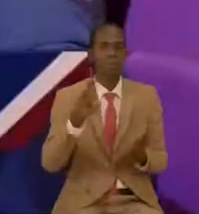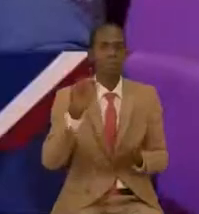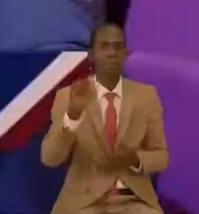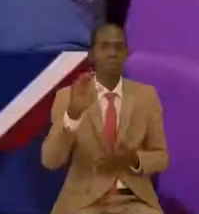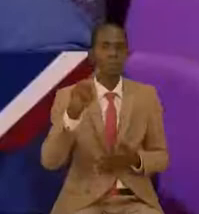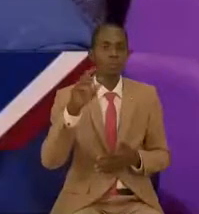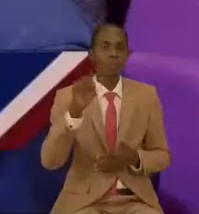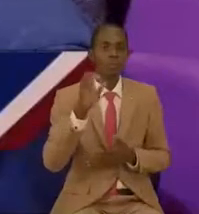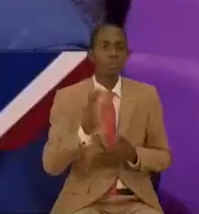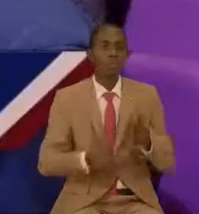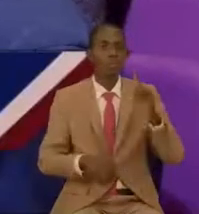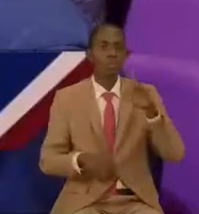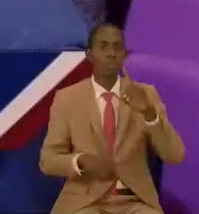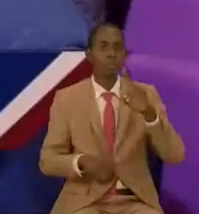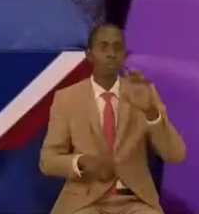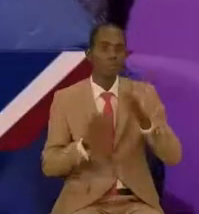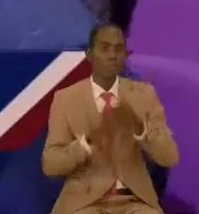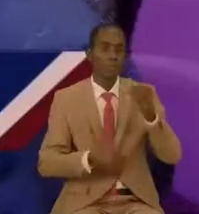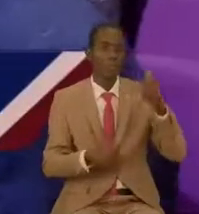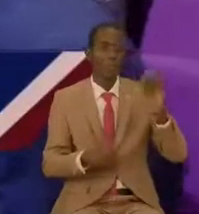15, verset 1.